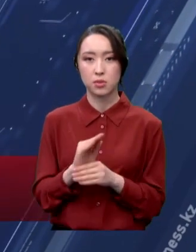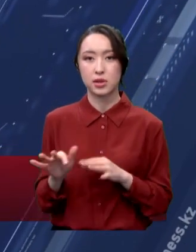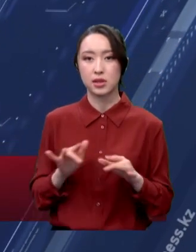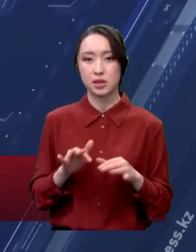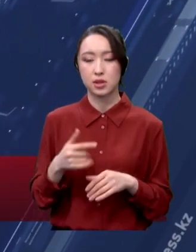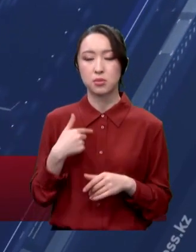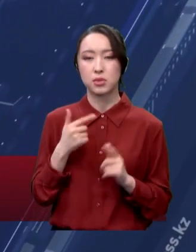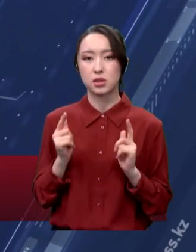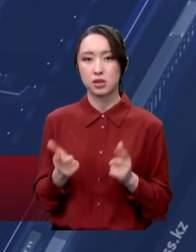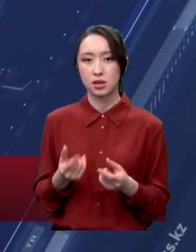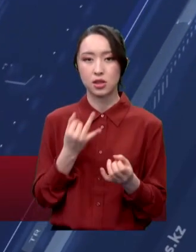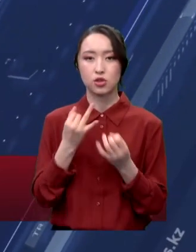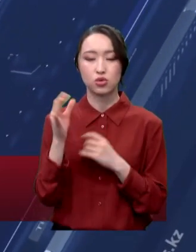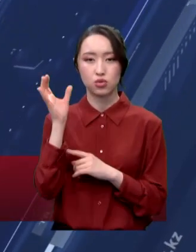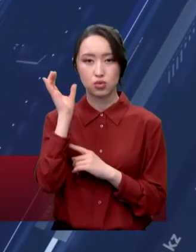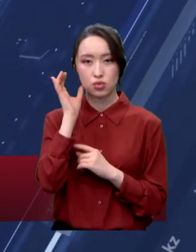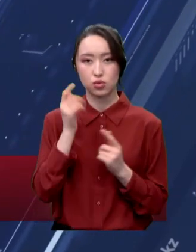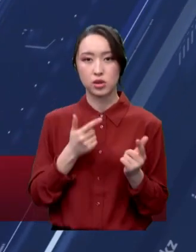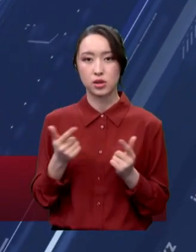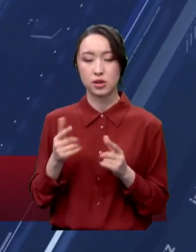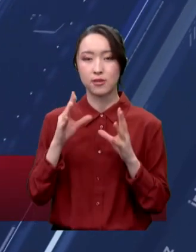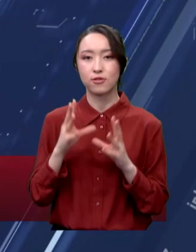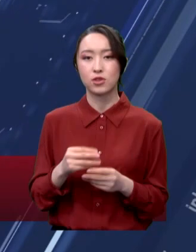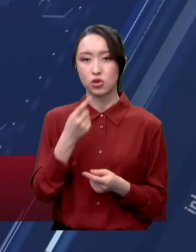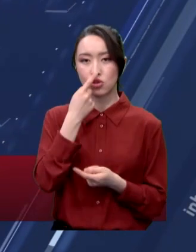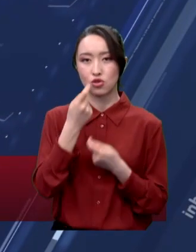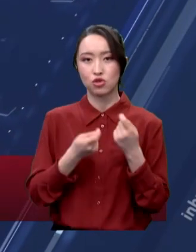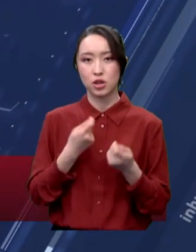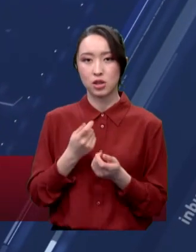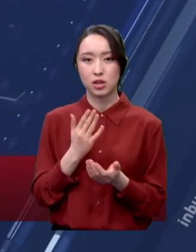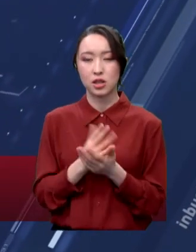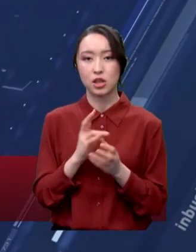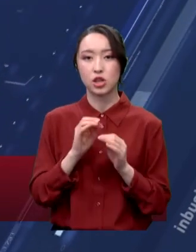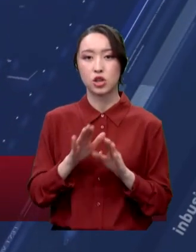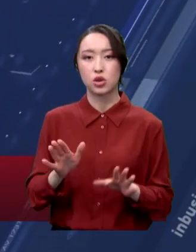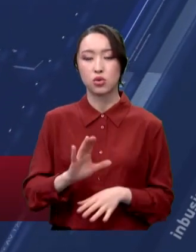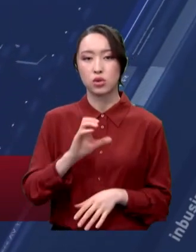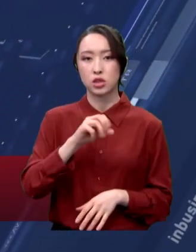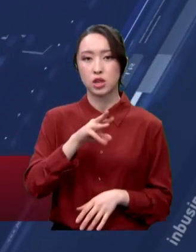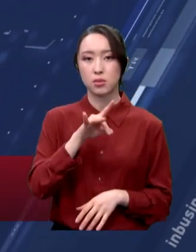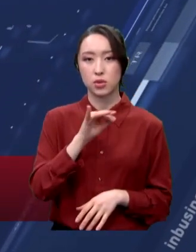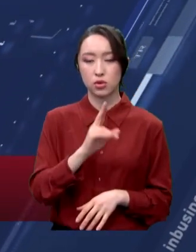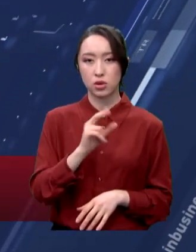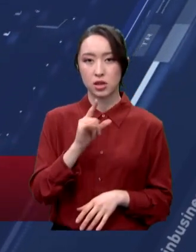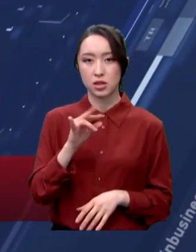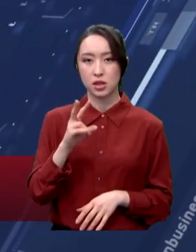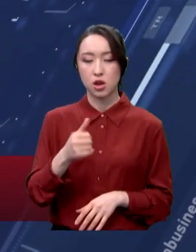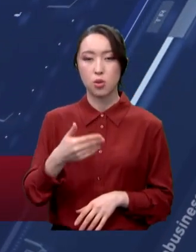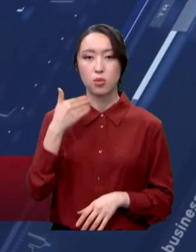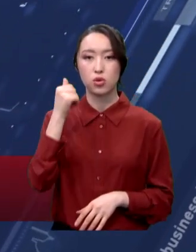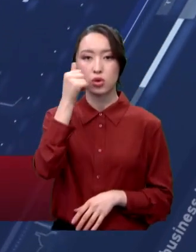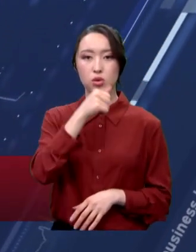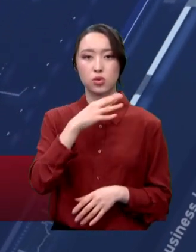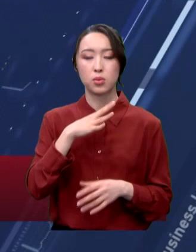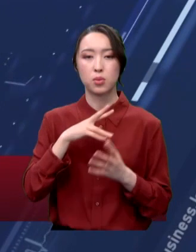открыты к диалогу, мы готовы слушать. Это все очень тщательно проверяется не только фондом Самрук-Казына. У нас в том году были проверки